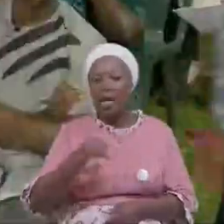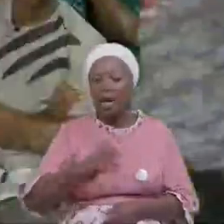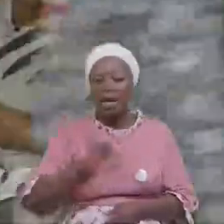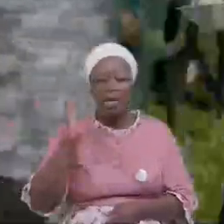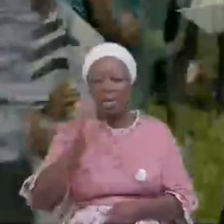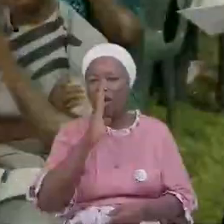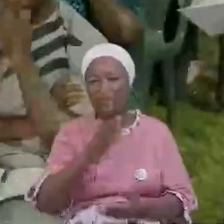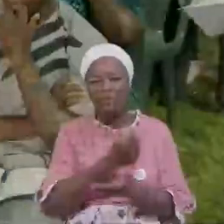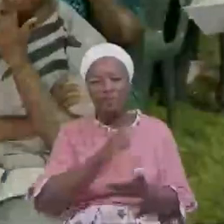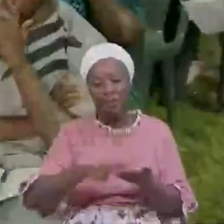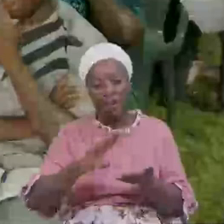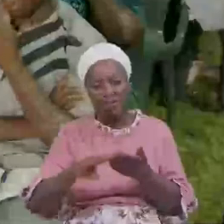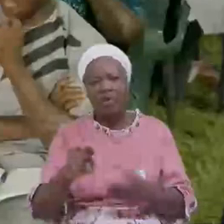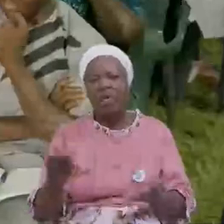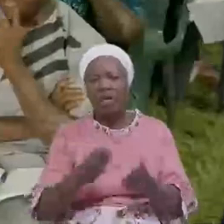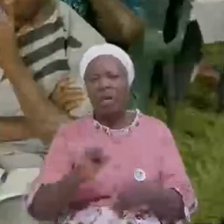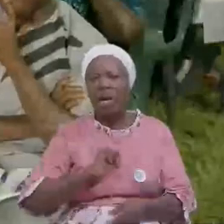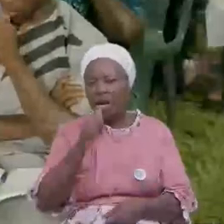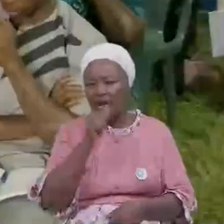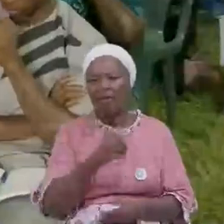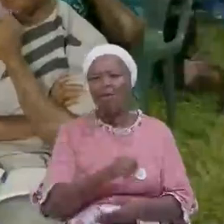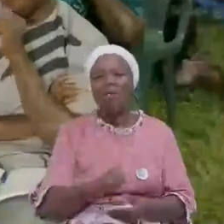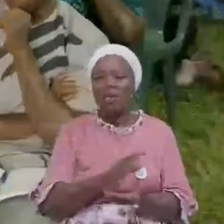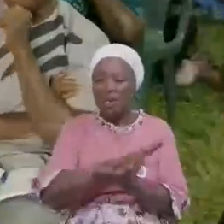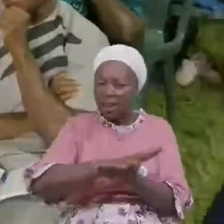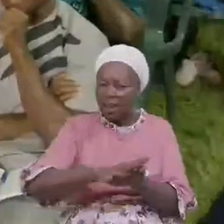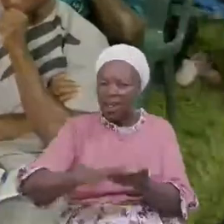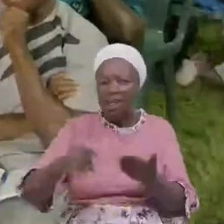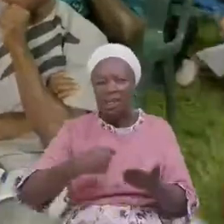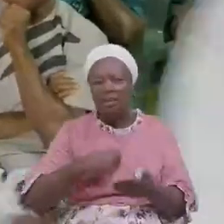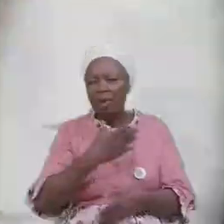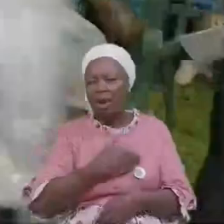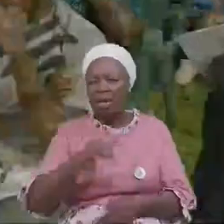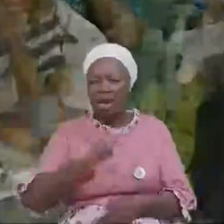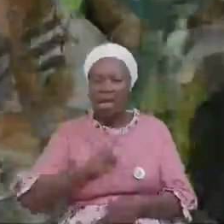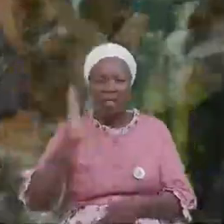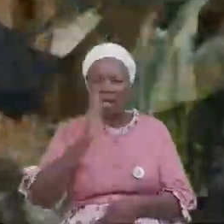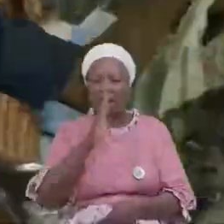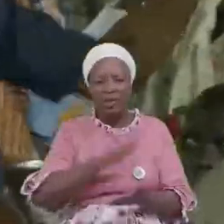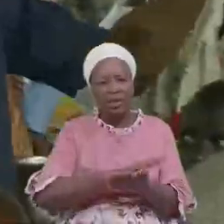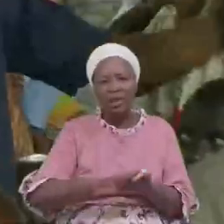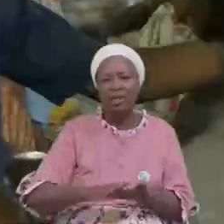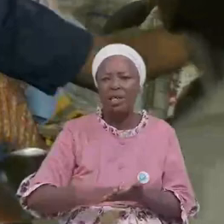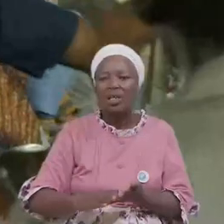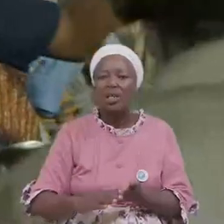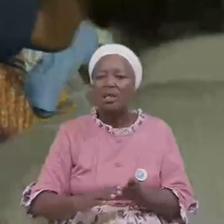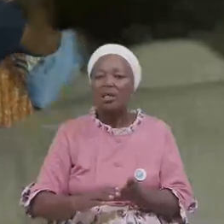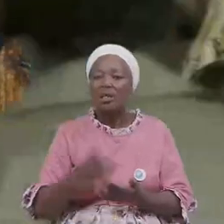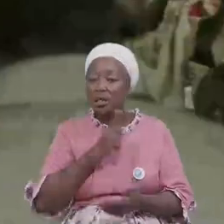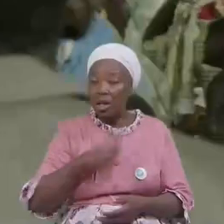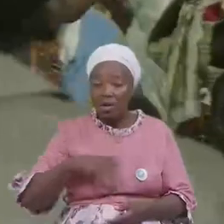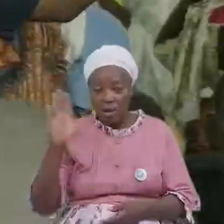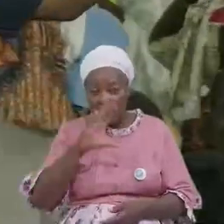Me voici. Rachète-moi. Et je serai racheté. Il te cherche là-bas. Oh, si